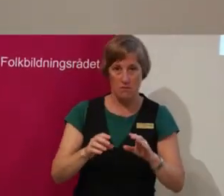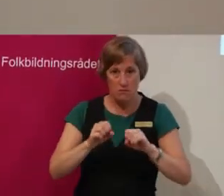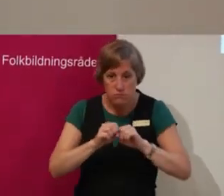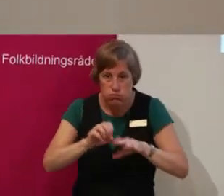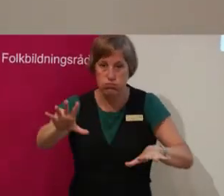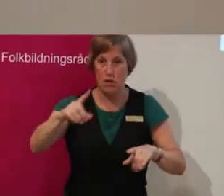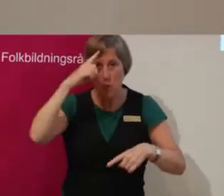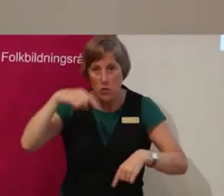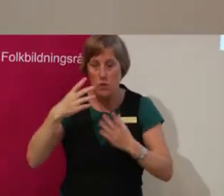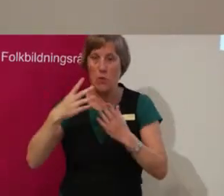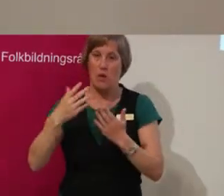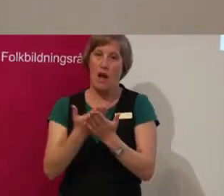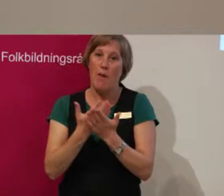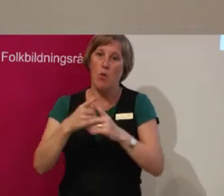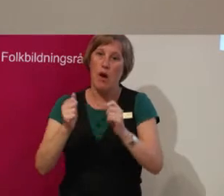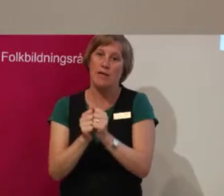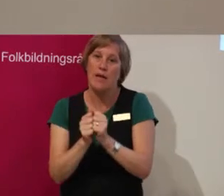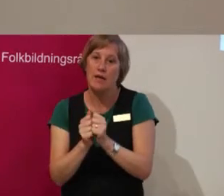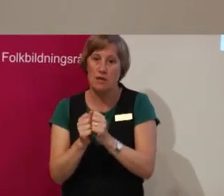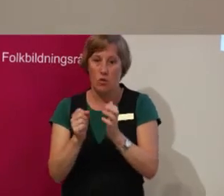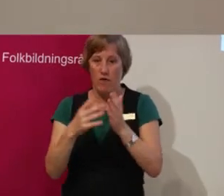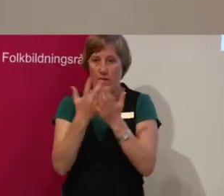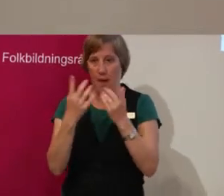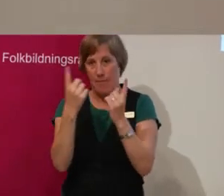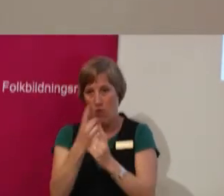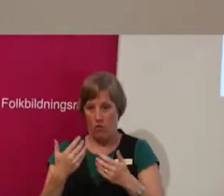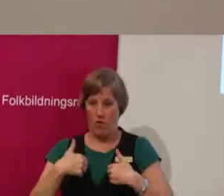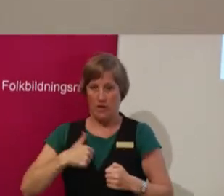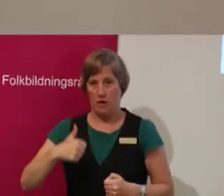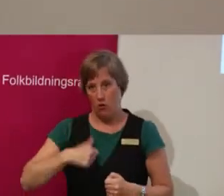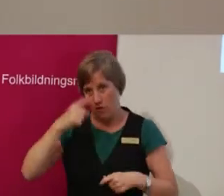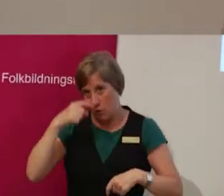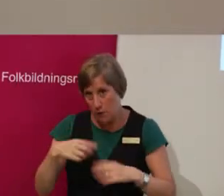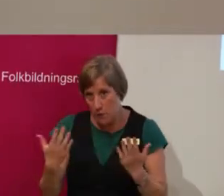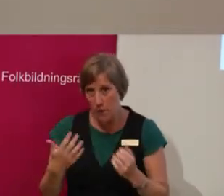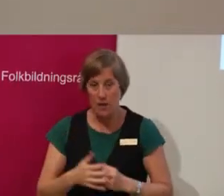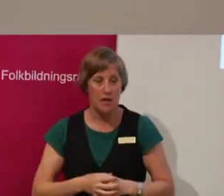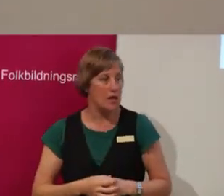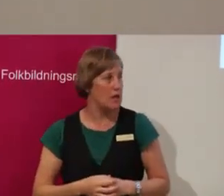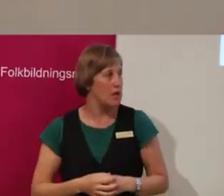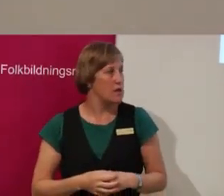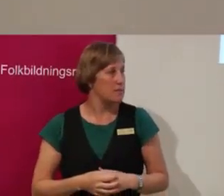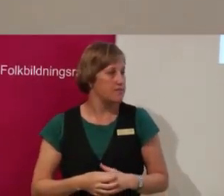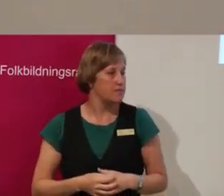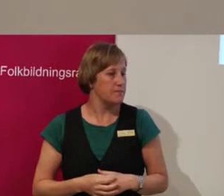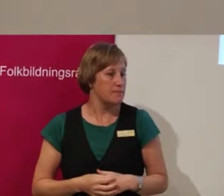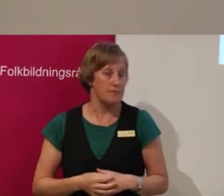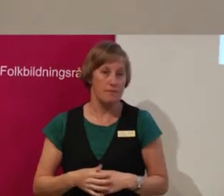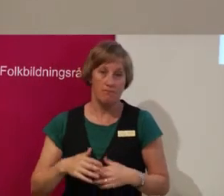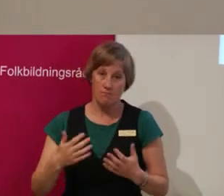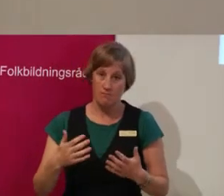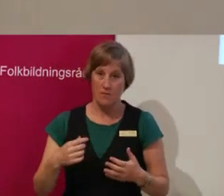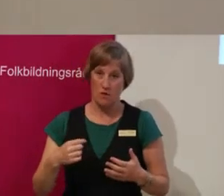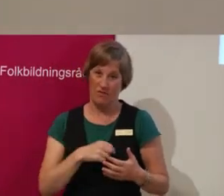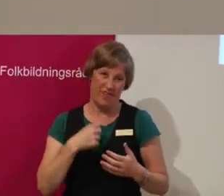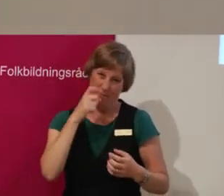sätt och ger människor få tillgång till det. Så därför så har vi, för att då inte försöka titta på alla